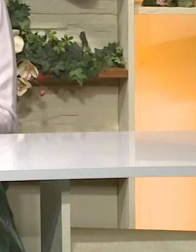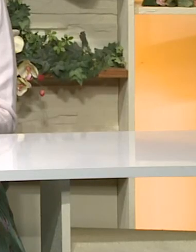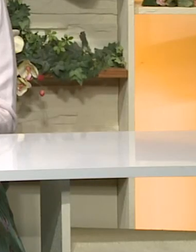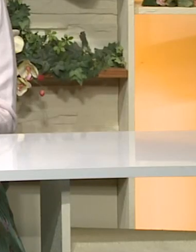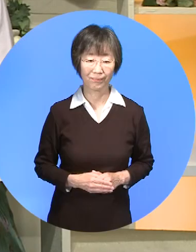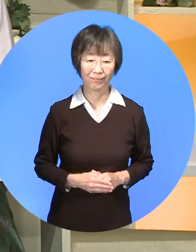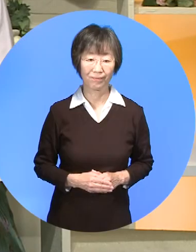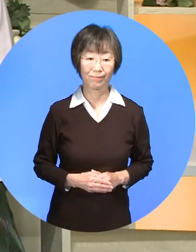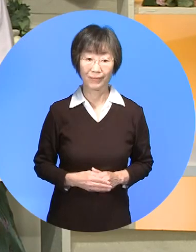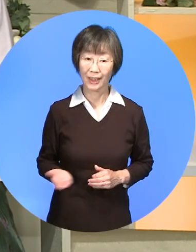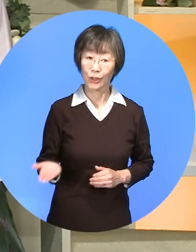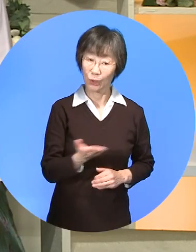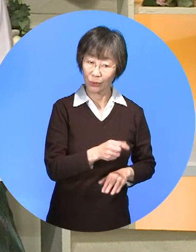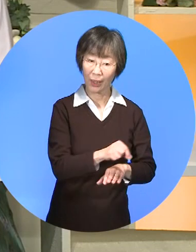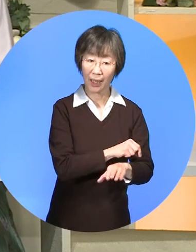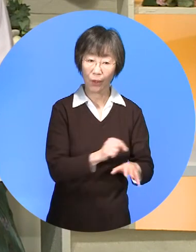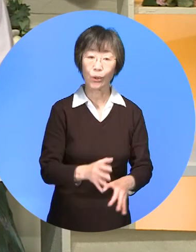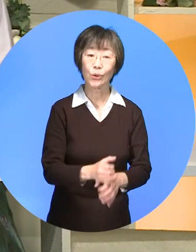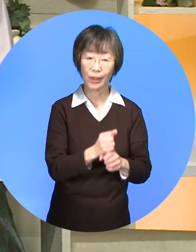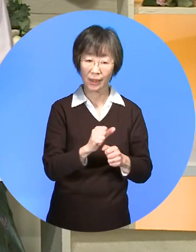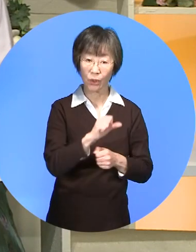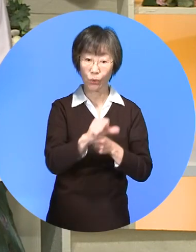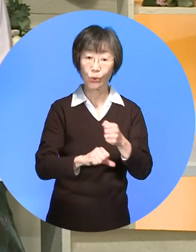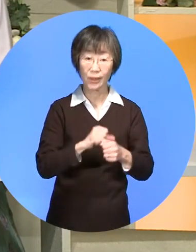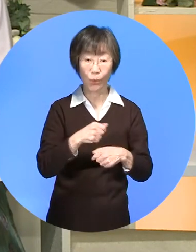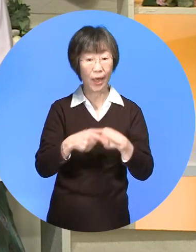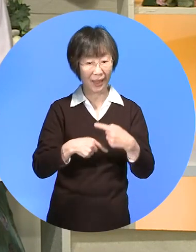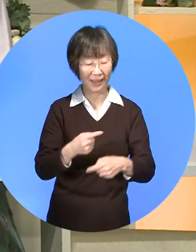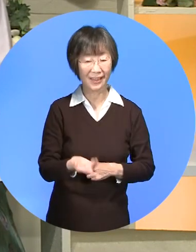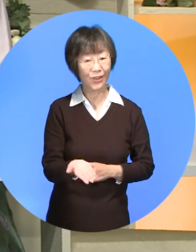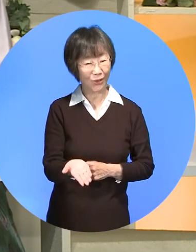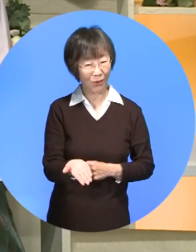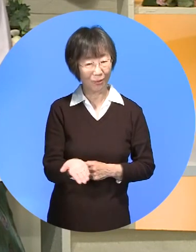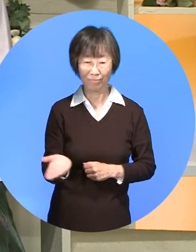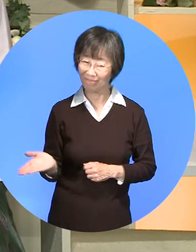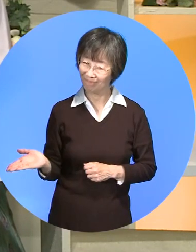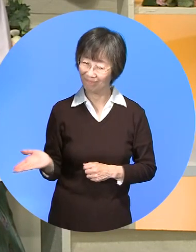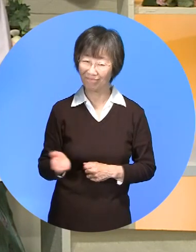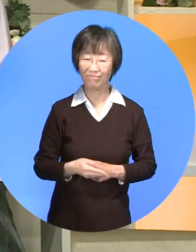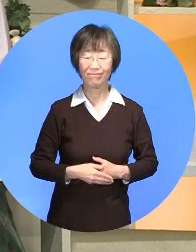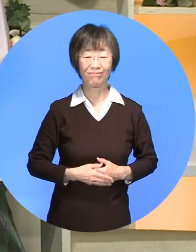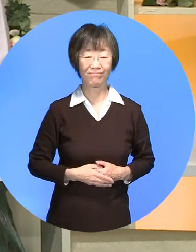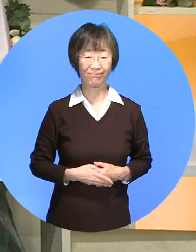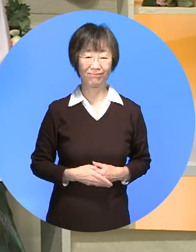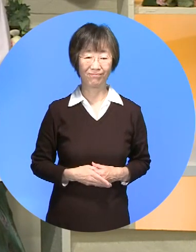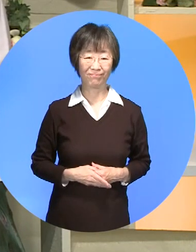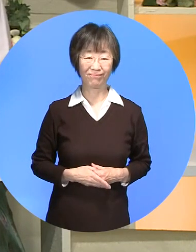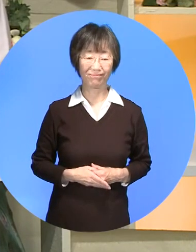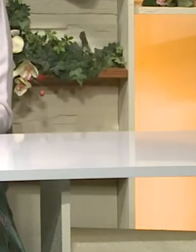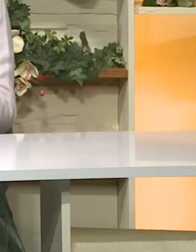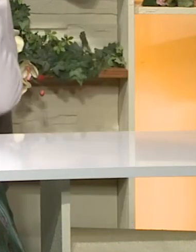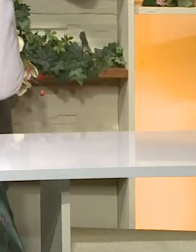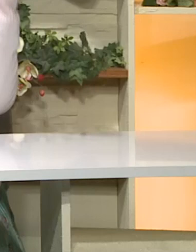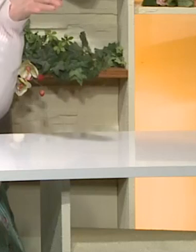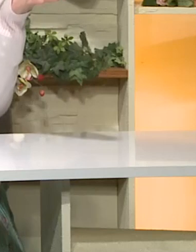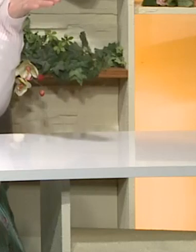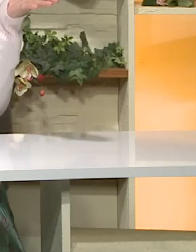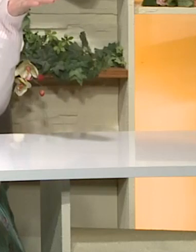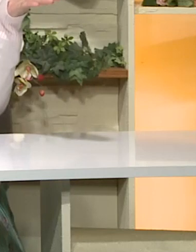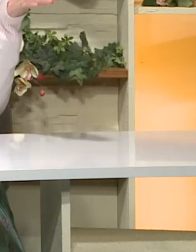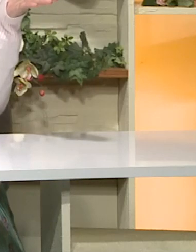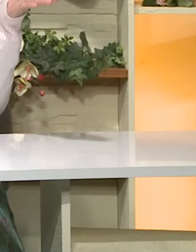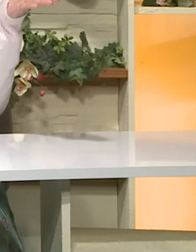次は特集です。 はい、今回はゆいぴや開館5周年についてお伝えします。 それではどう